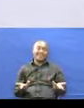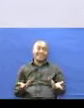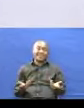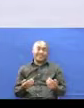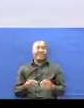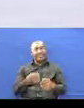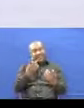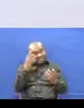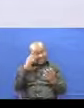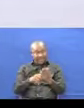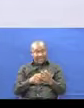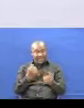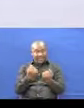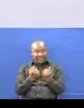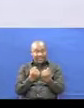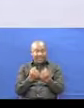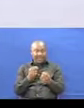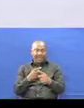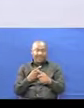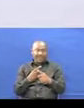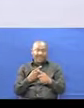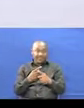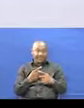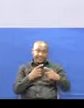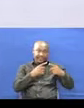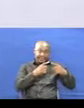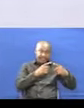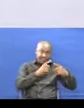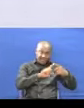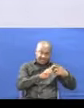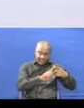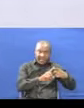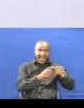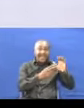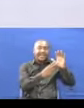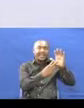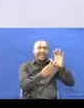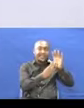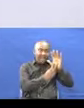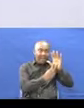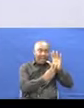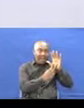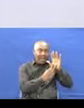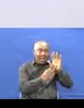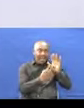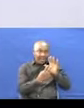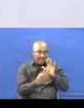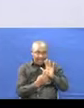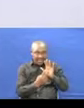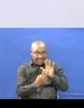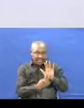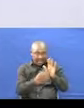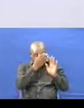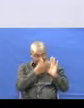unaweza kufanya mara mbili. Unaweza kufanya, ukachukua saba ya saba, utoe sehemu iliyolimwa